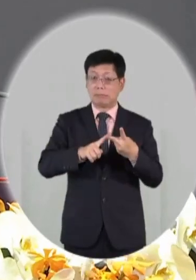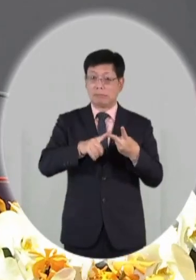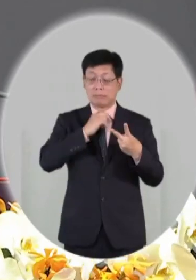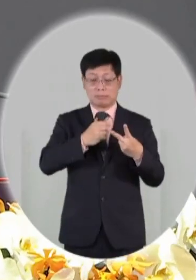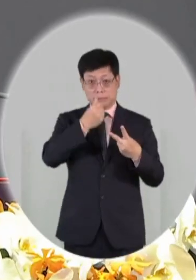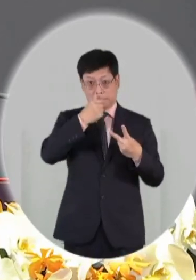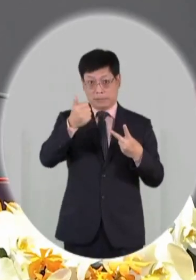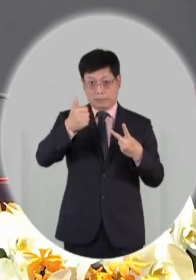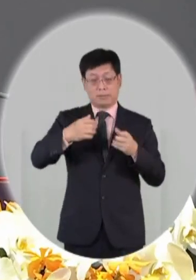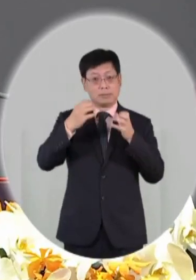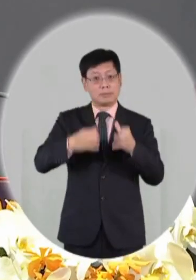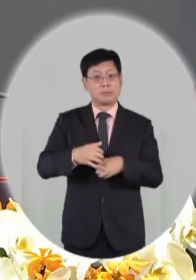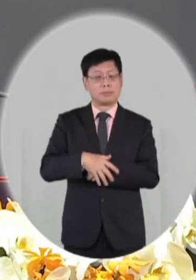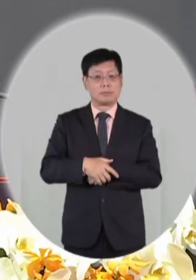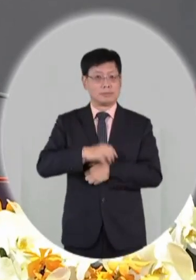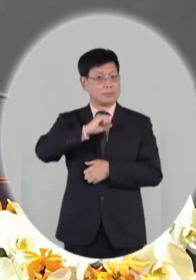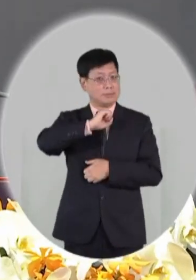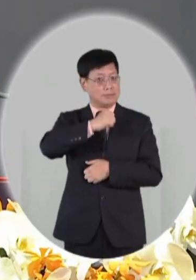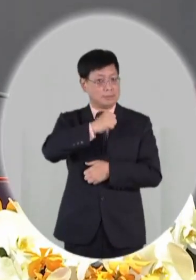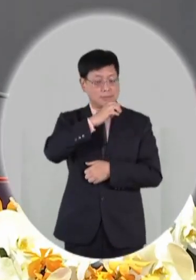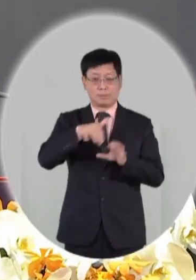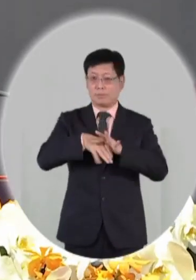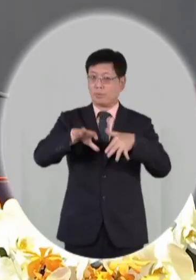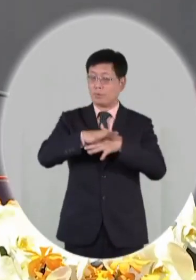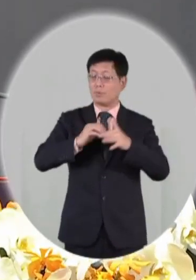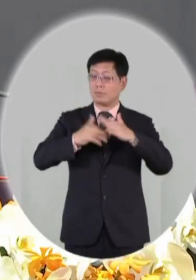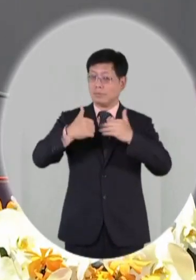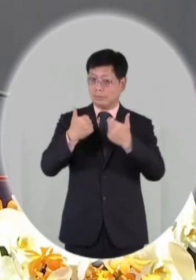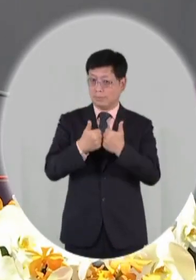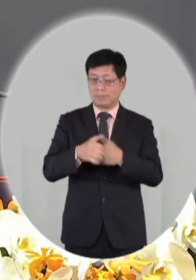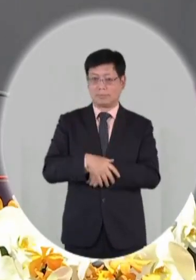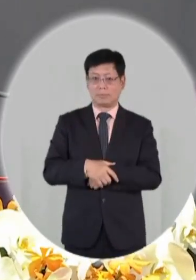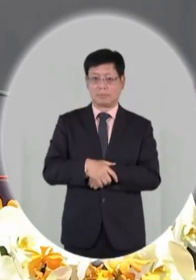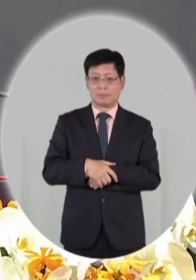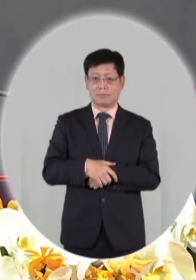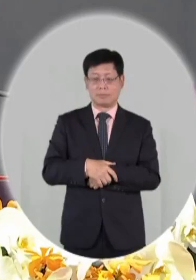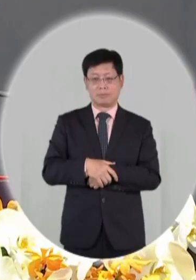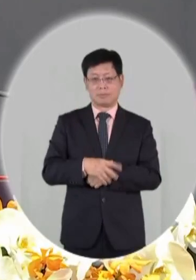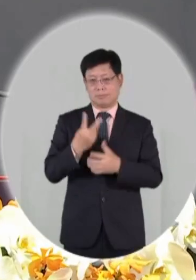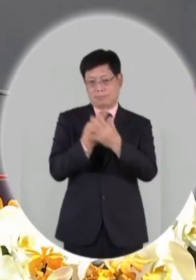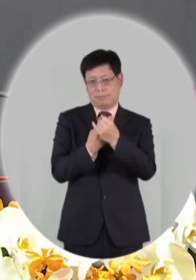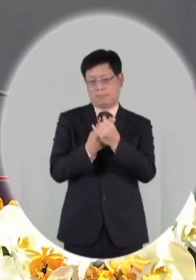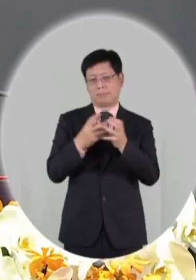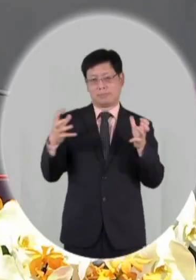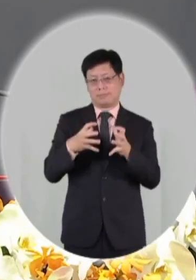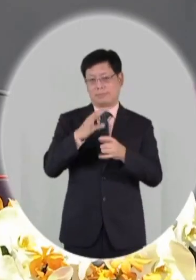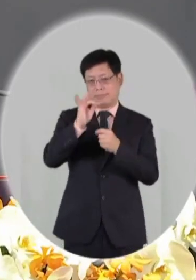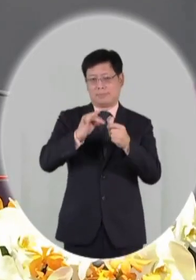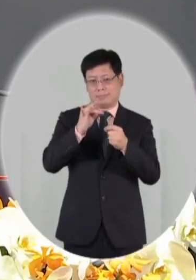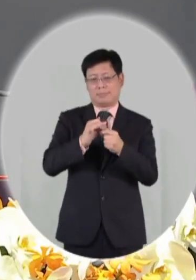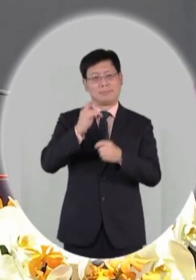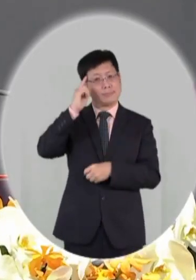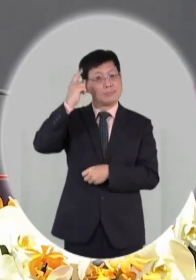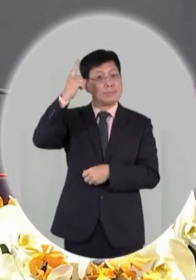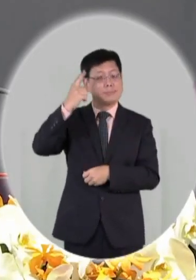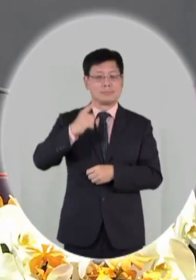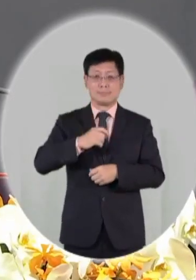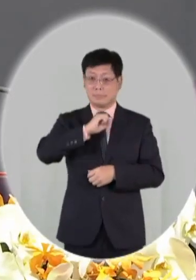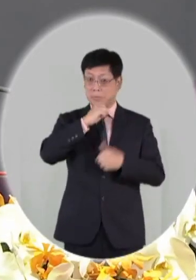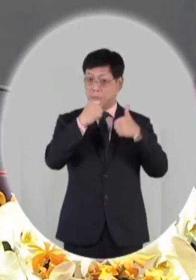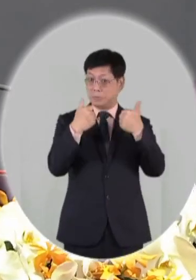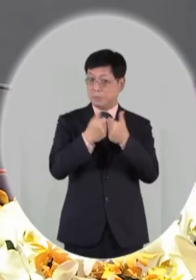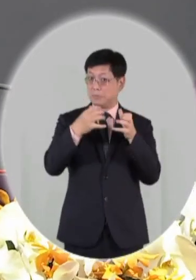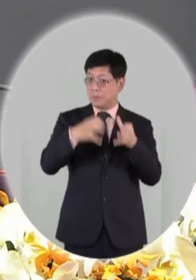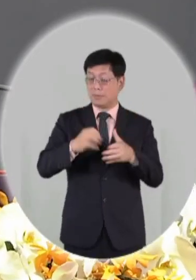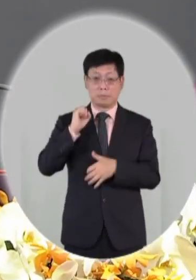生设立的台湾文化协会100周年。台湾议会受